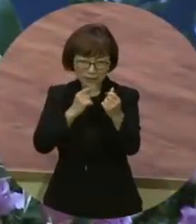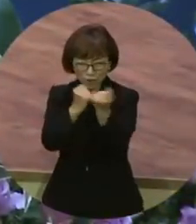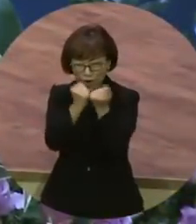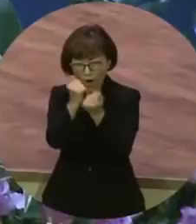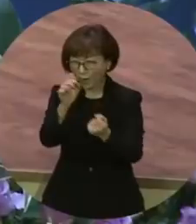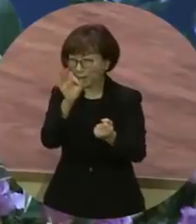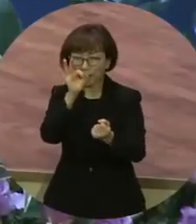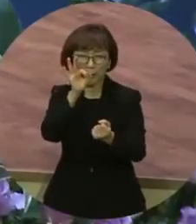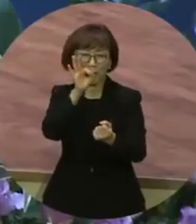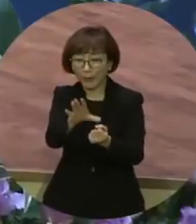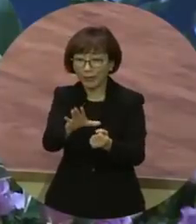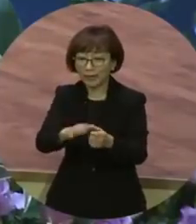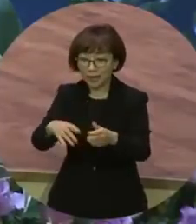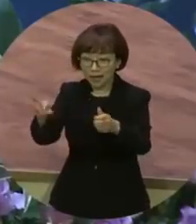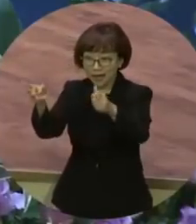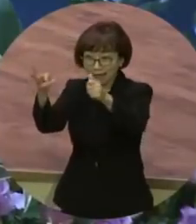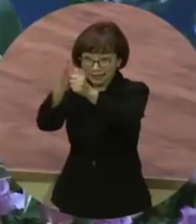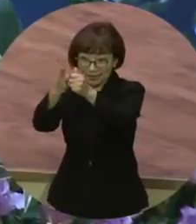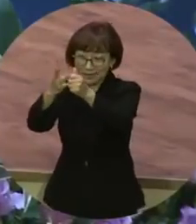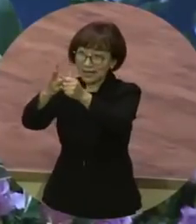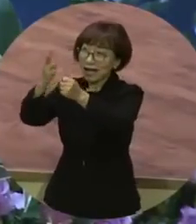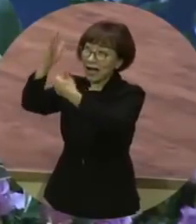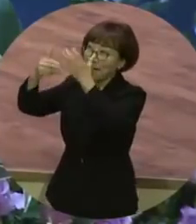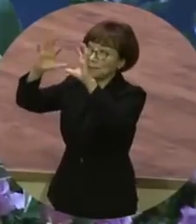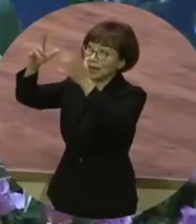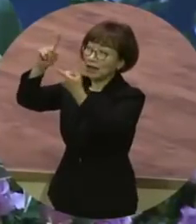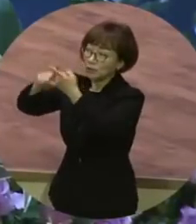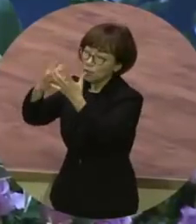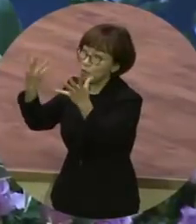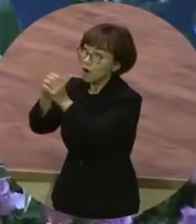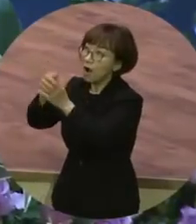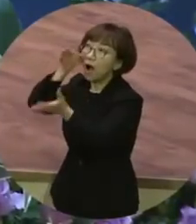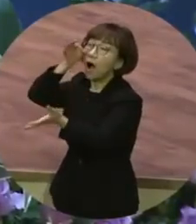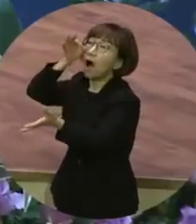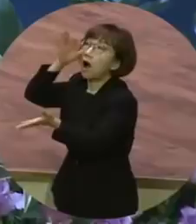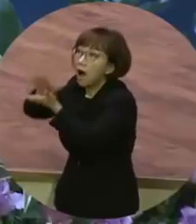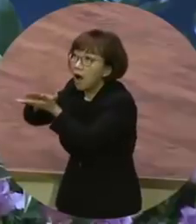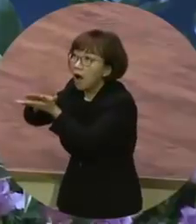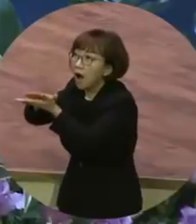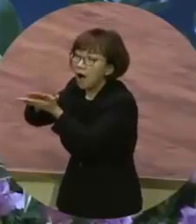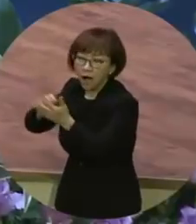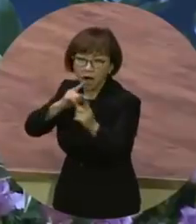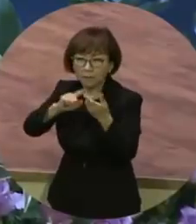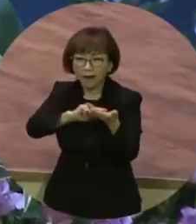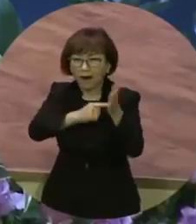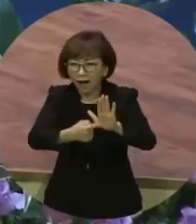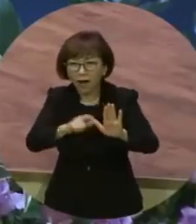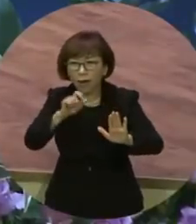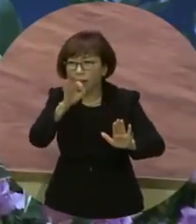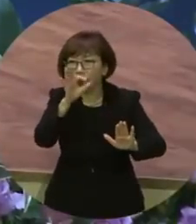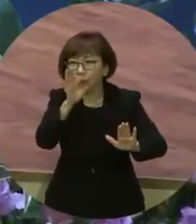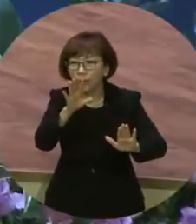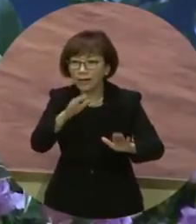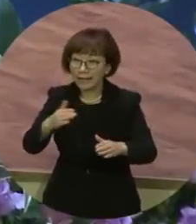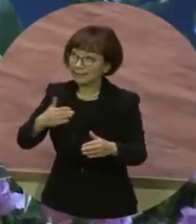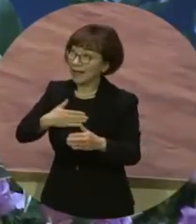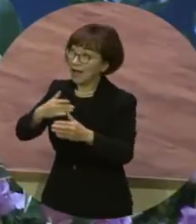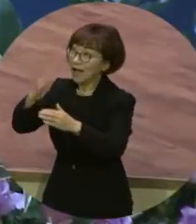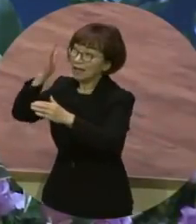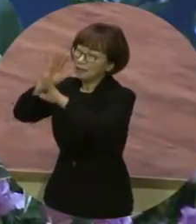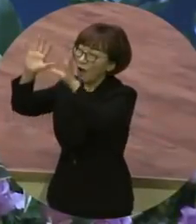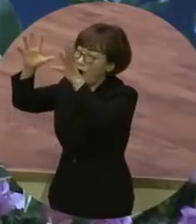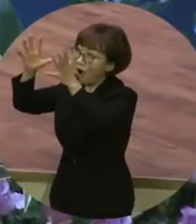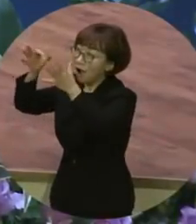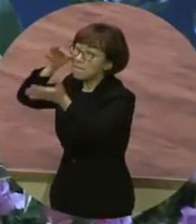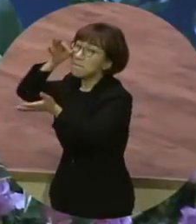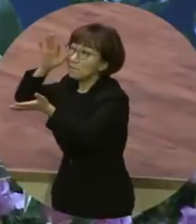수 없는 셋째 하늘, 하나님 나라를 완벽히 본 거예요. 근데 바울은 뭐라고 그래요? 난 이거 자랑하기 싫다 그래요.